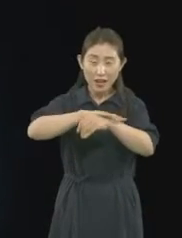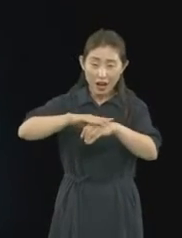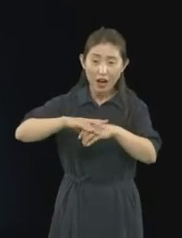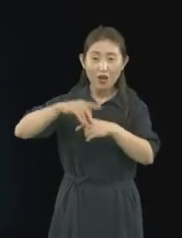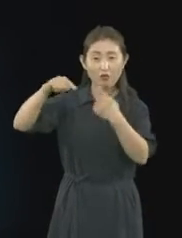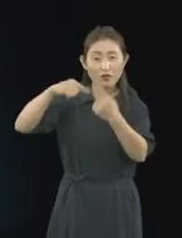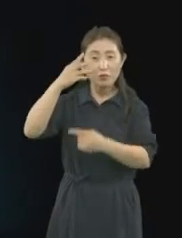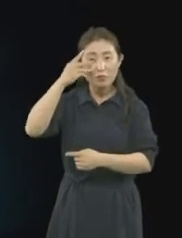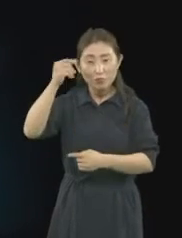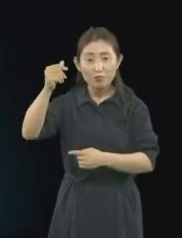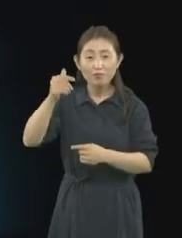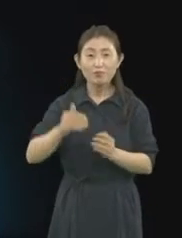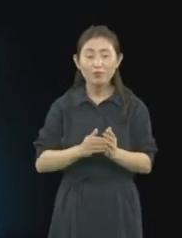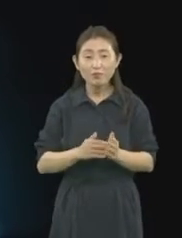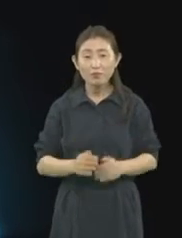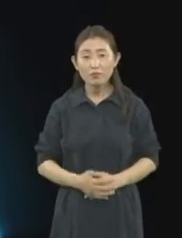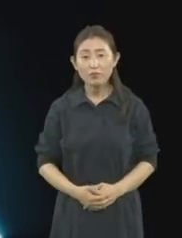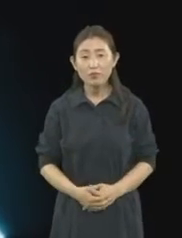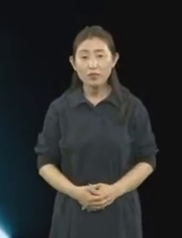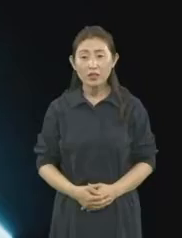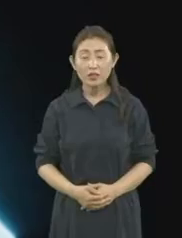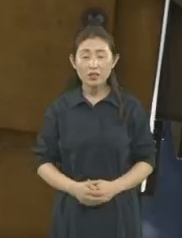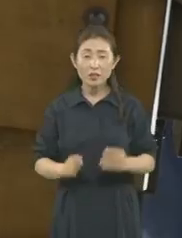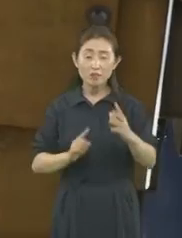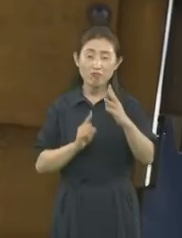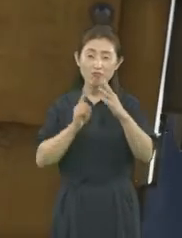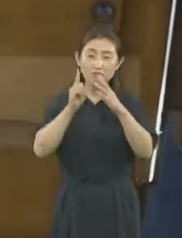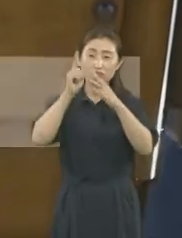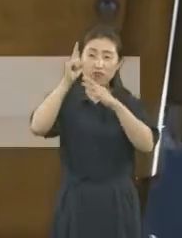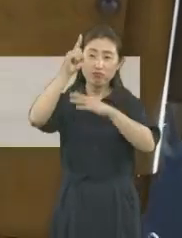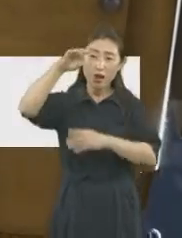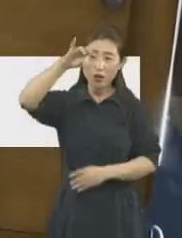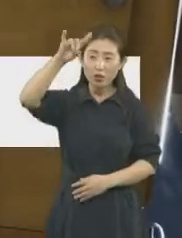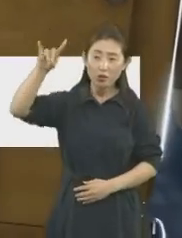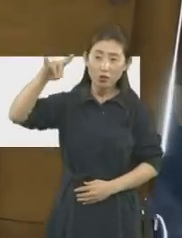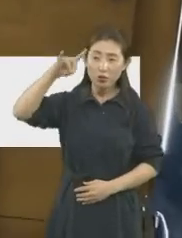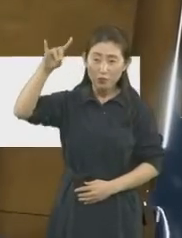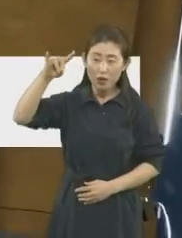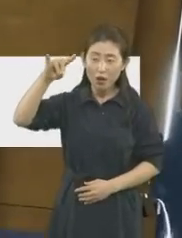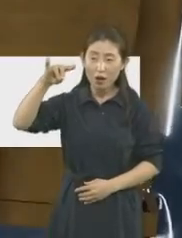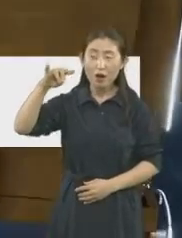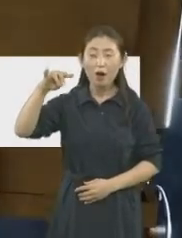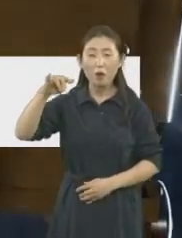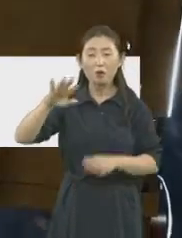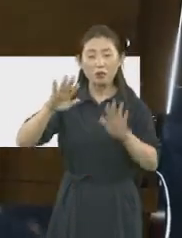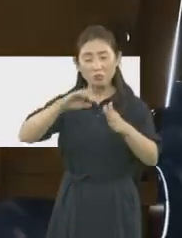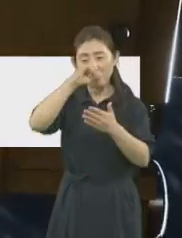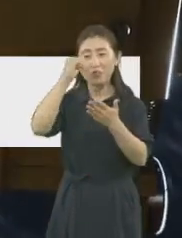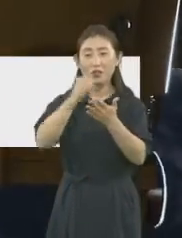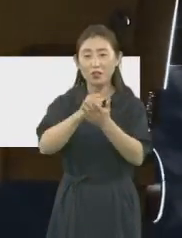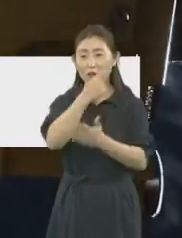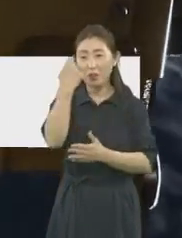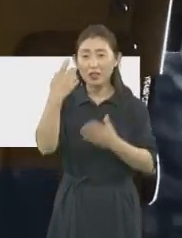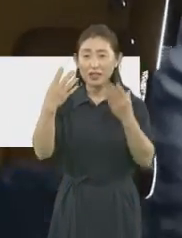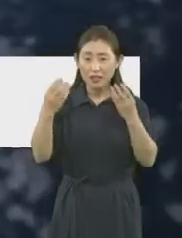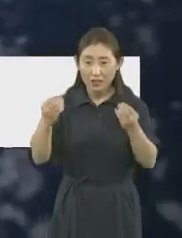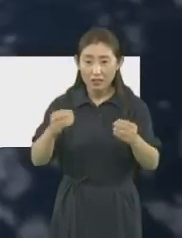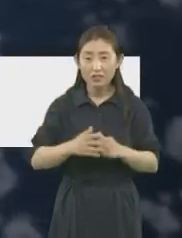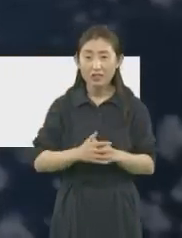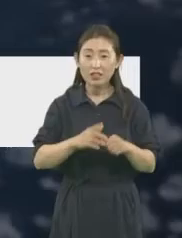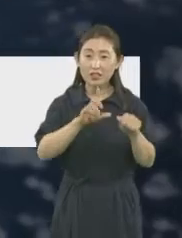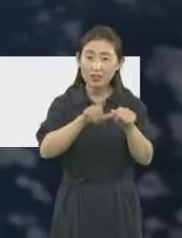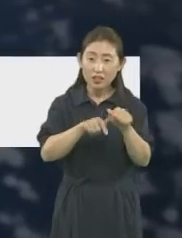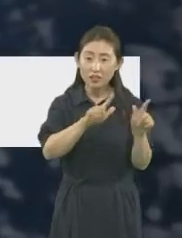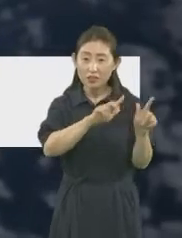정상적으로 이루어졌습니다. 궤도 정보를 업로드하고 정상 상태 확인했고요. 위성과 지상국이 같은 시간